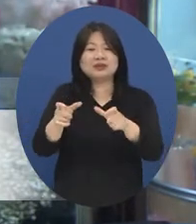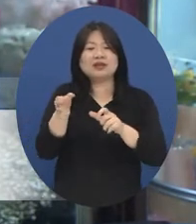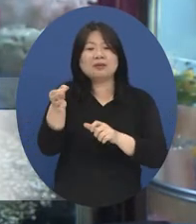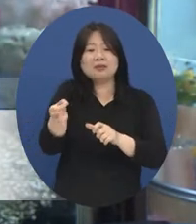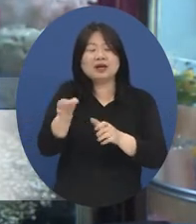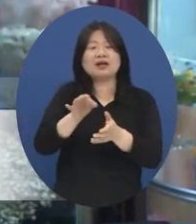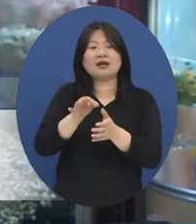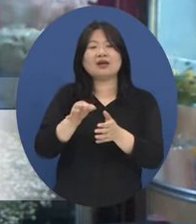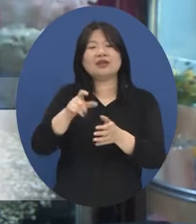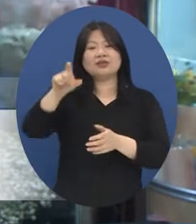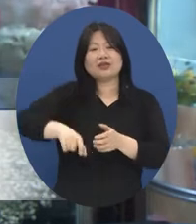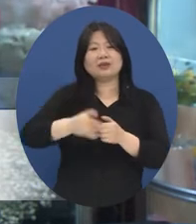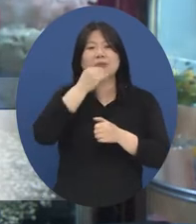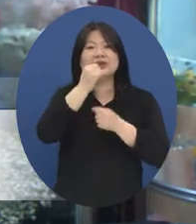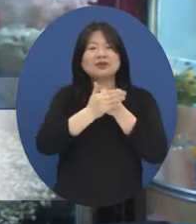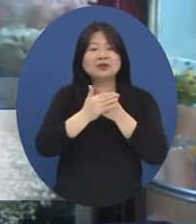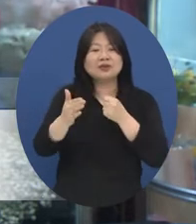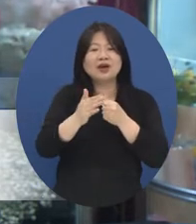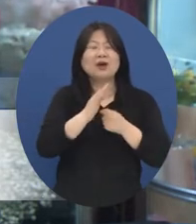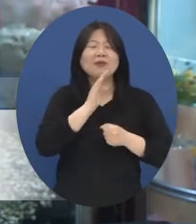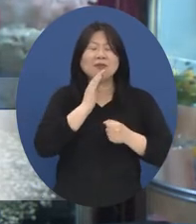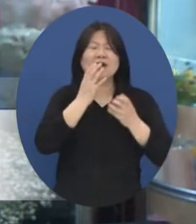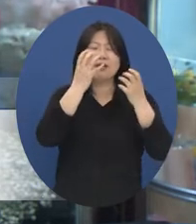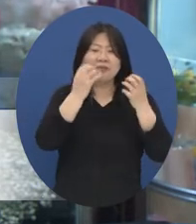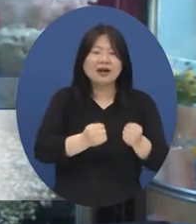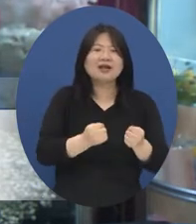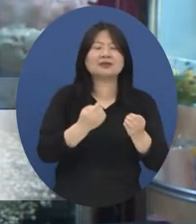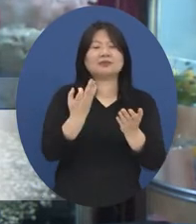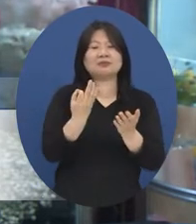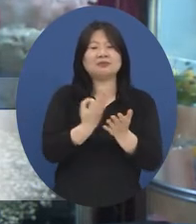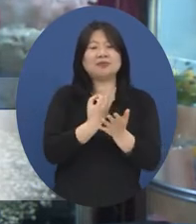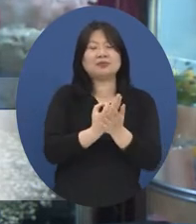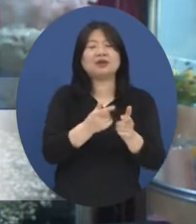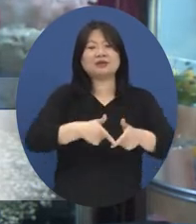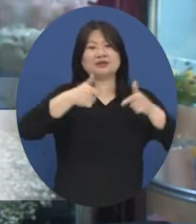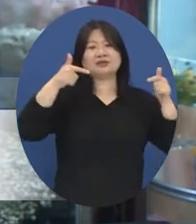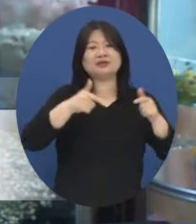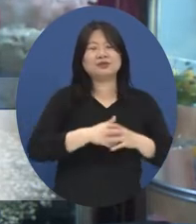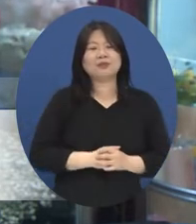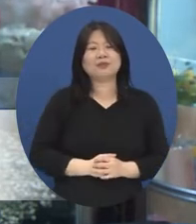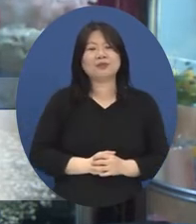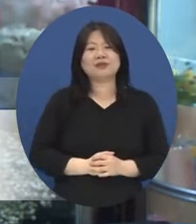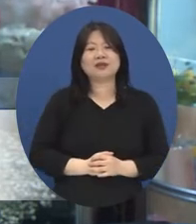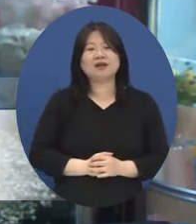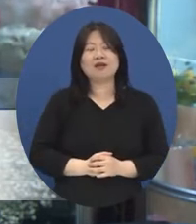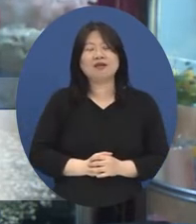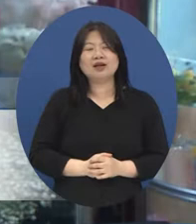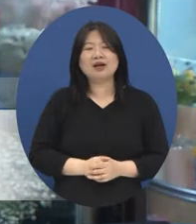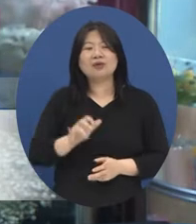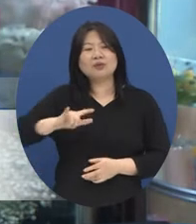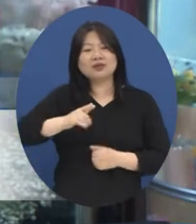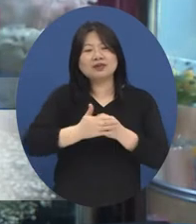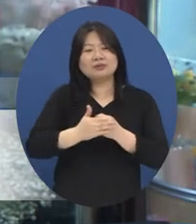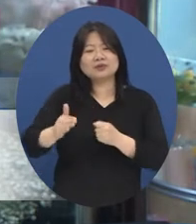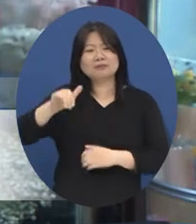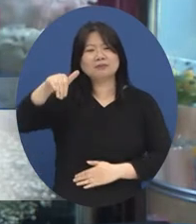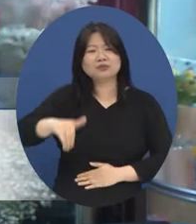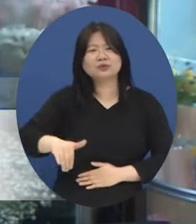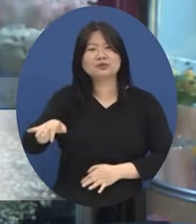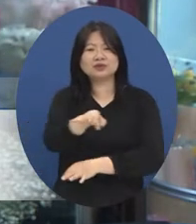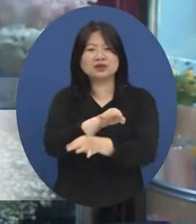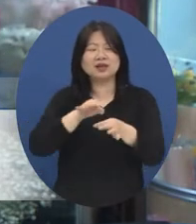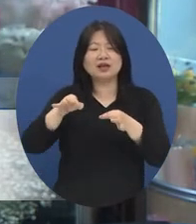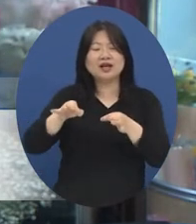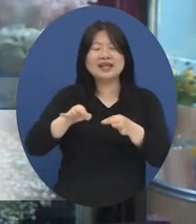하시고 계세요. 엄청 많이 됐다고 먼저 말씀드리고요. 정말 코로나19로 인해서 위축되고 있던